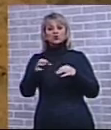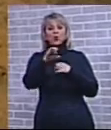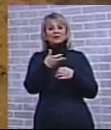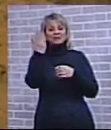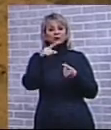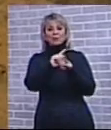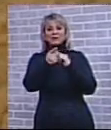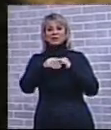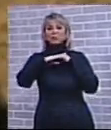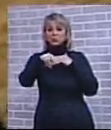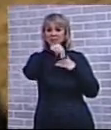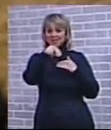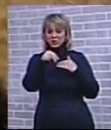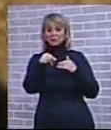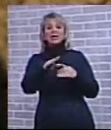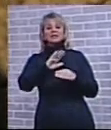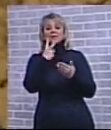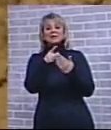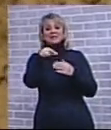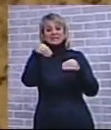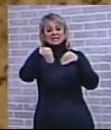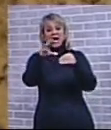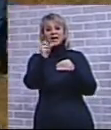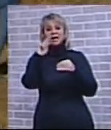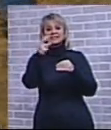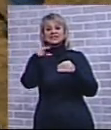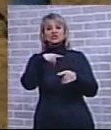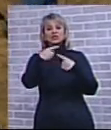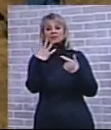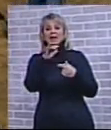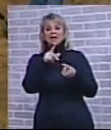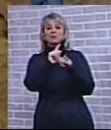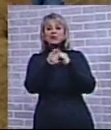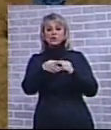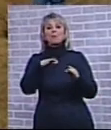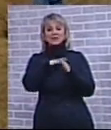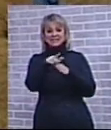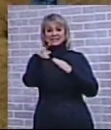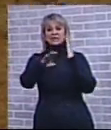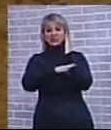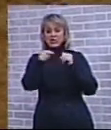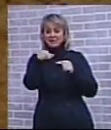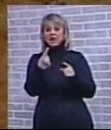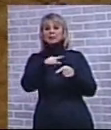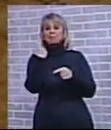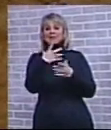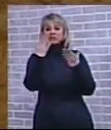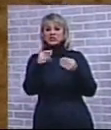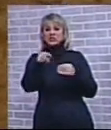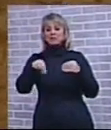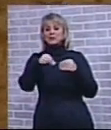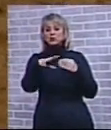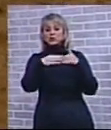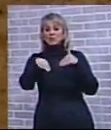давно бы превратилась в пустыню. Неприметные саженцы акации уже через 5 лет превратятся в полноценные деревья. Это их первый день на